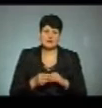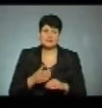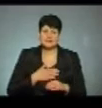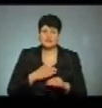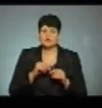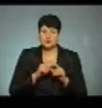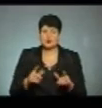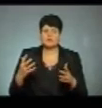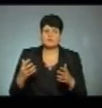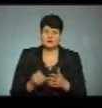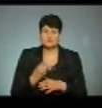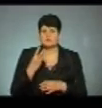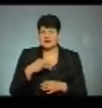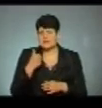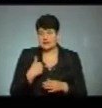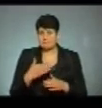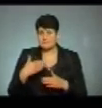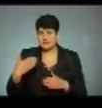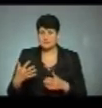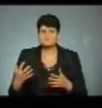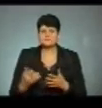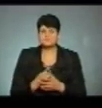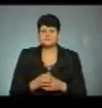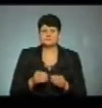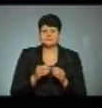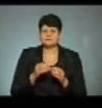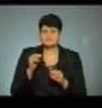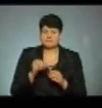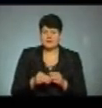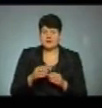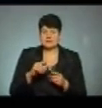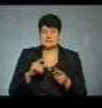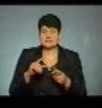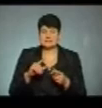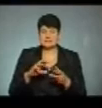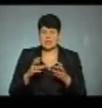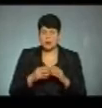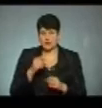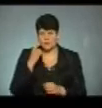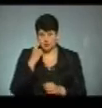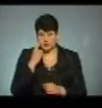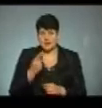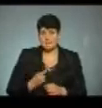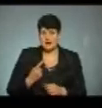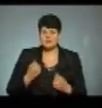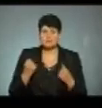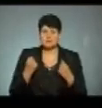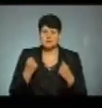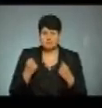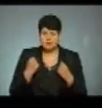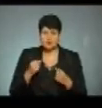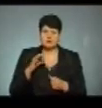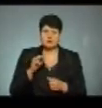школі вдалося вже третій рік підряд набрати більше 10 тисяч залікових очок. Майстер спорту України з лижного двоборства